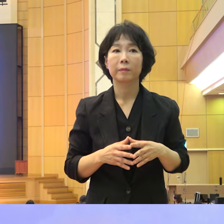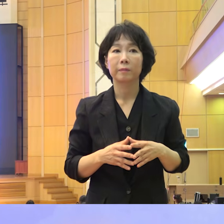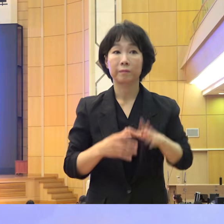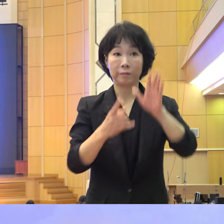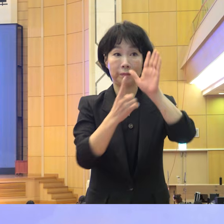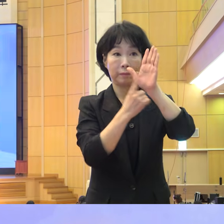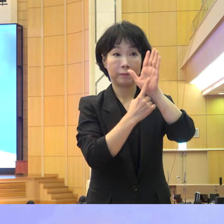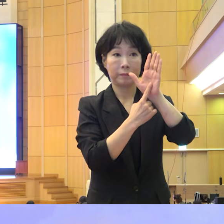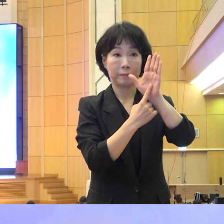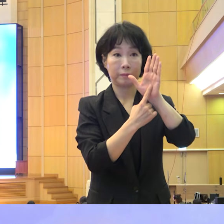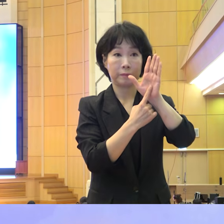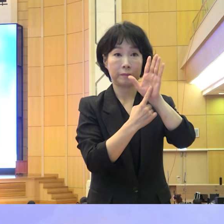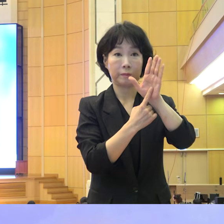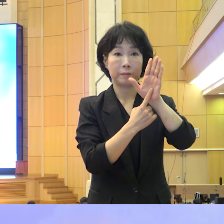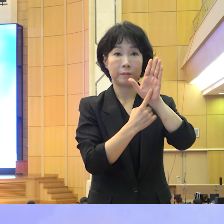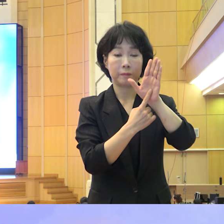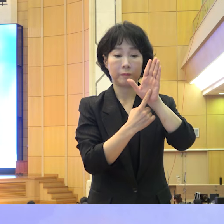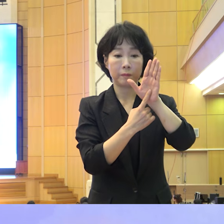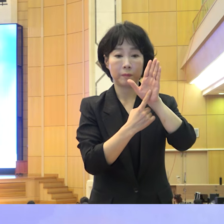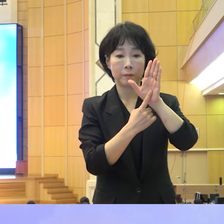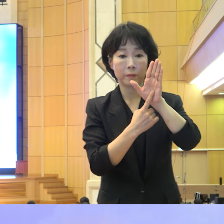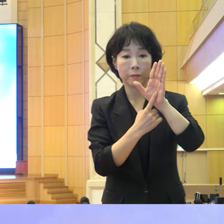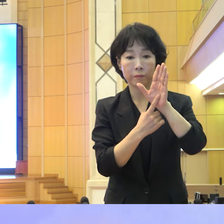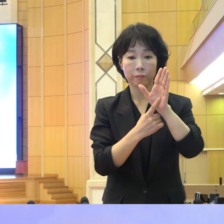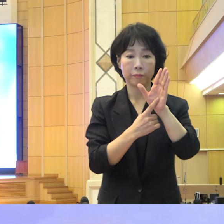광고 말씀드리겠습니다. 내일